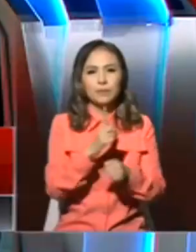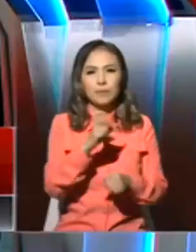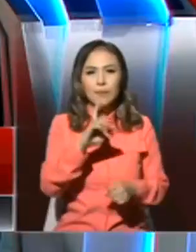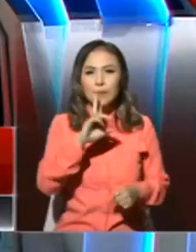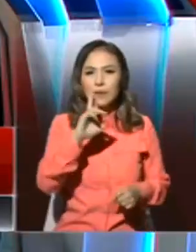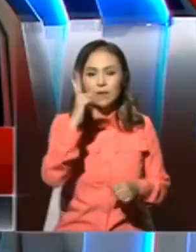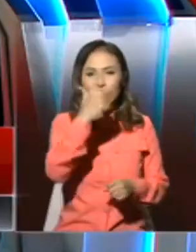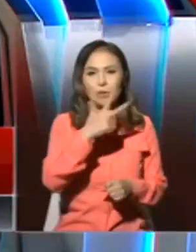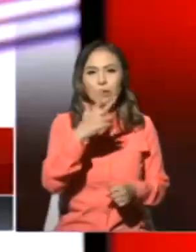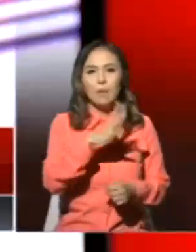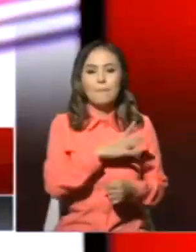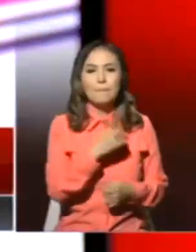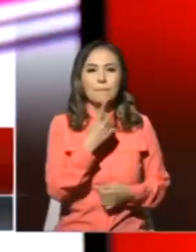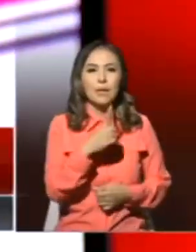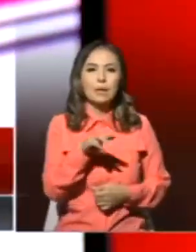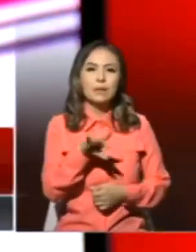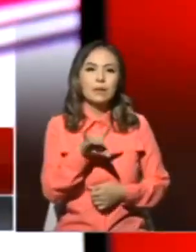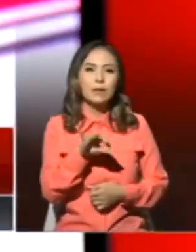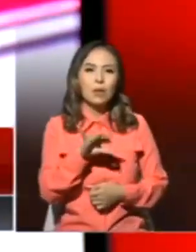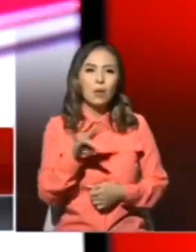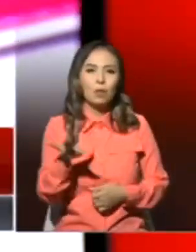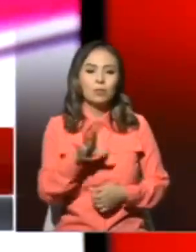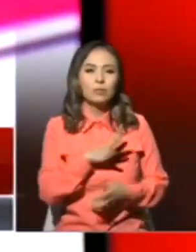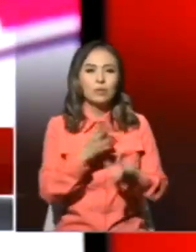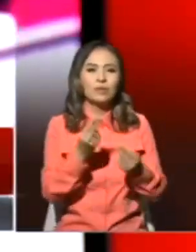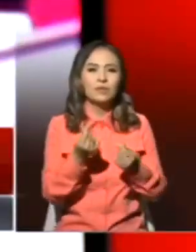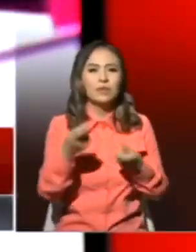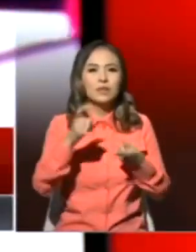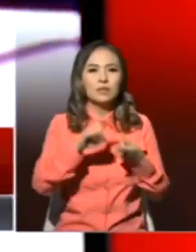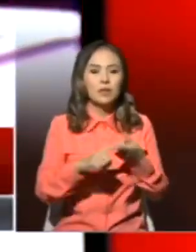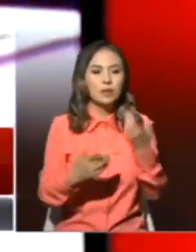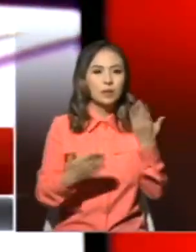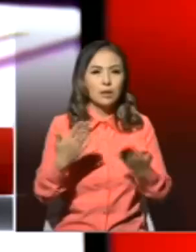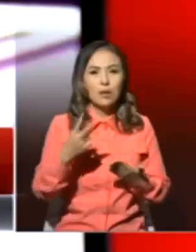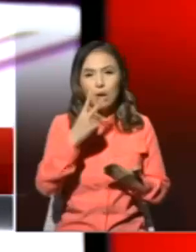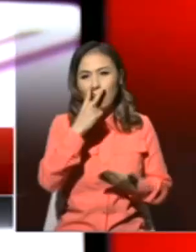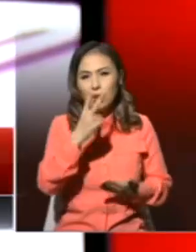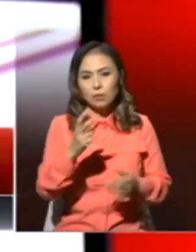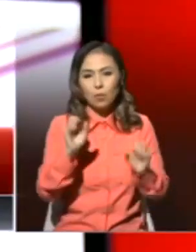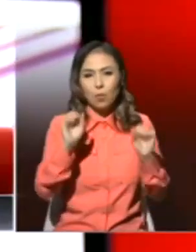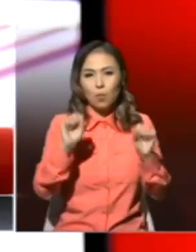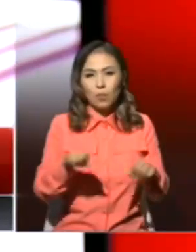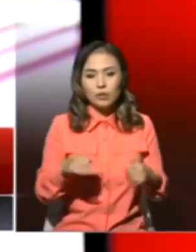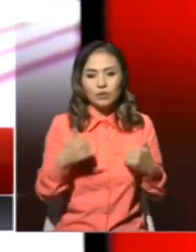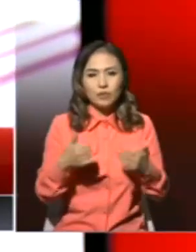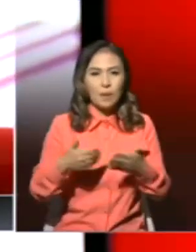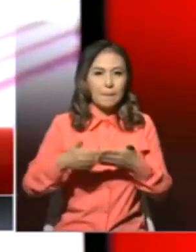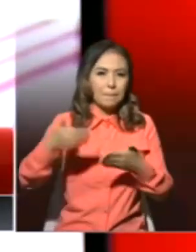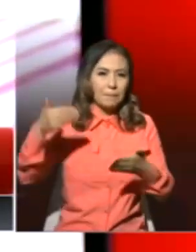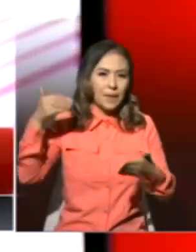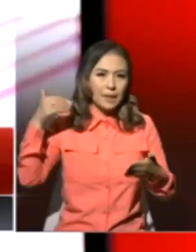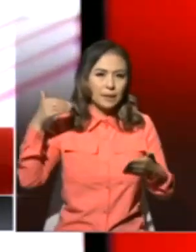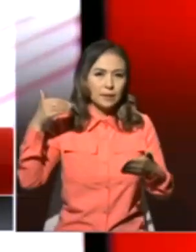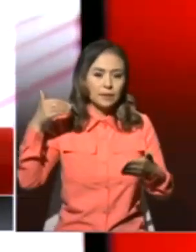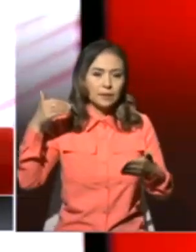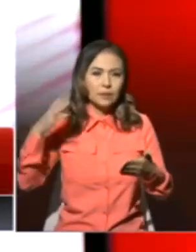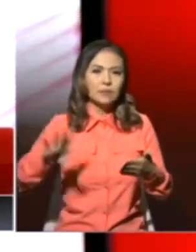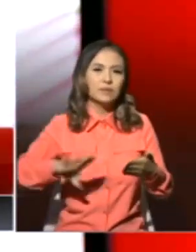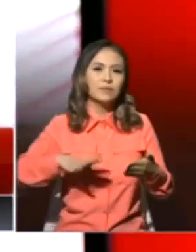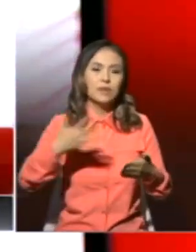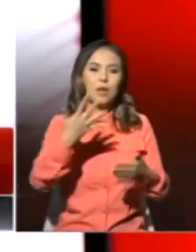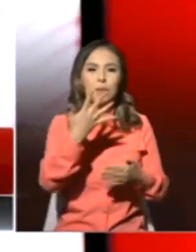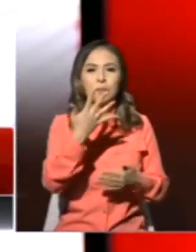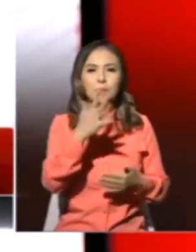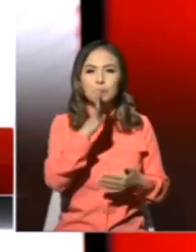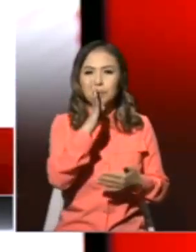1 триллион теңге ақша. Осыған сәйкестендіре қарайтын болсақ, яғни баяғыдағы осыдан 5 жыл